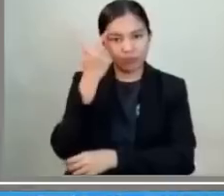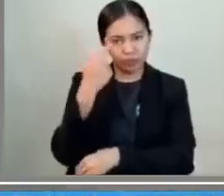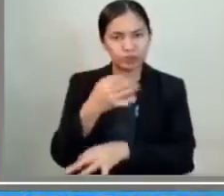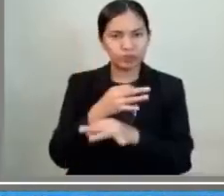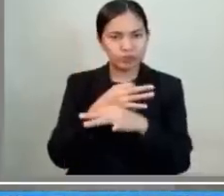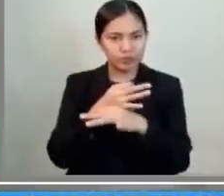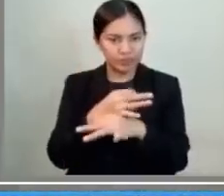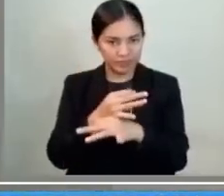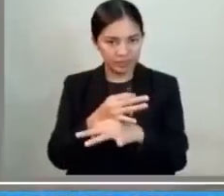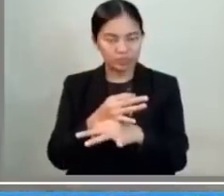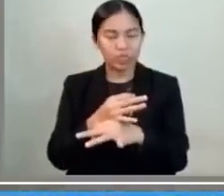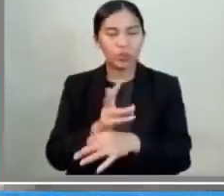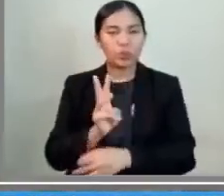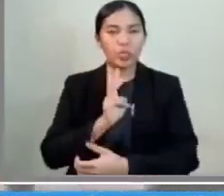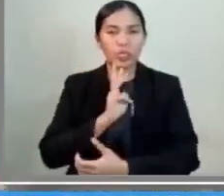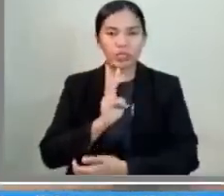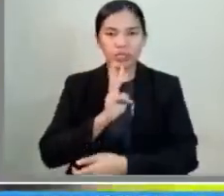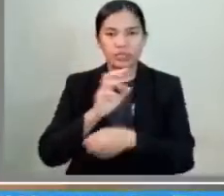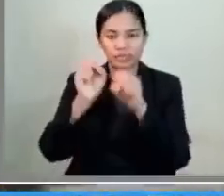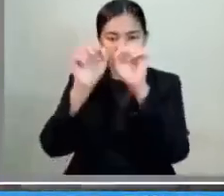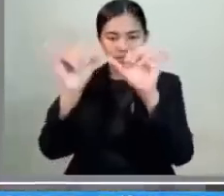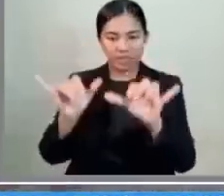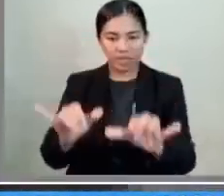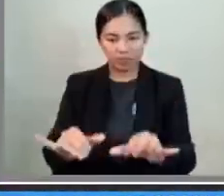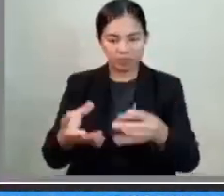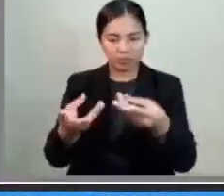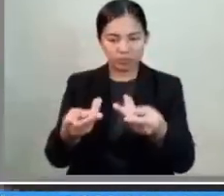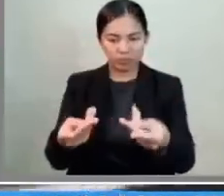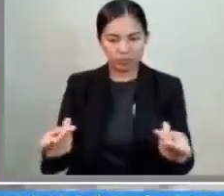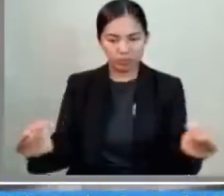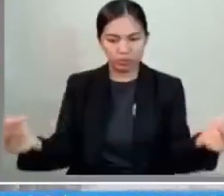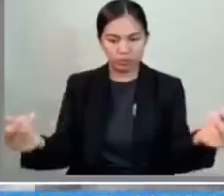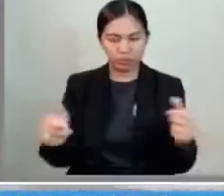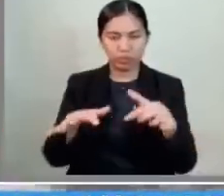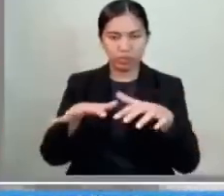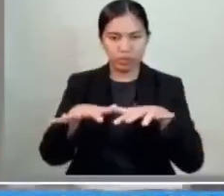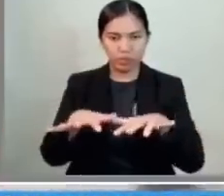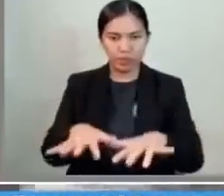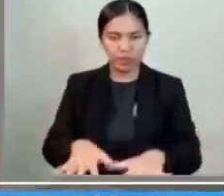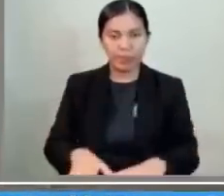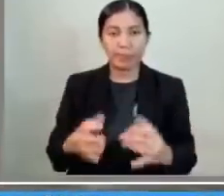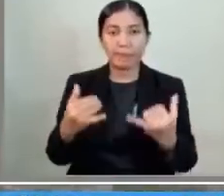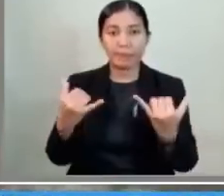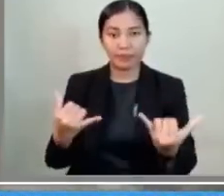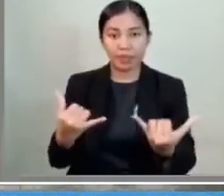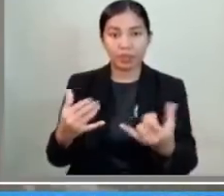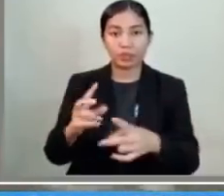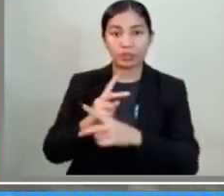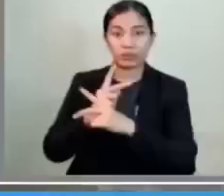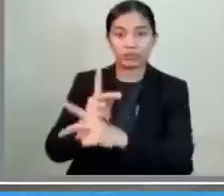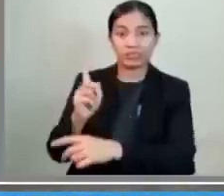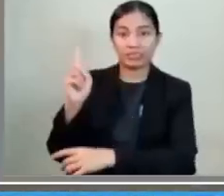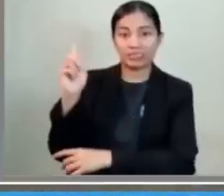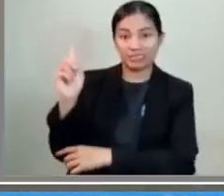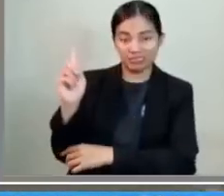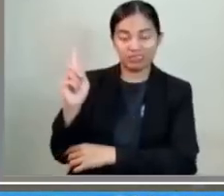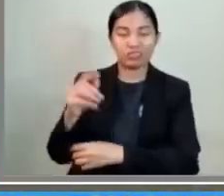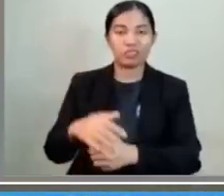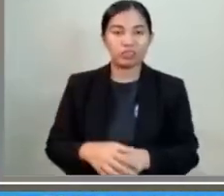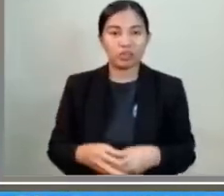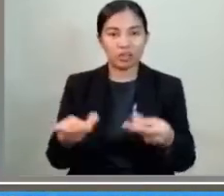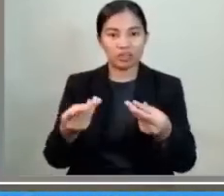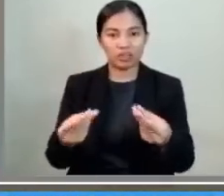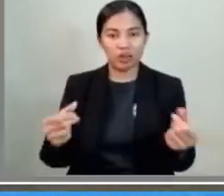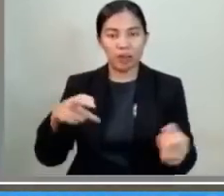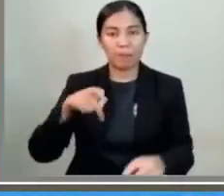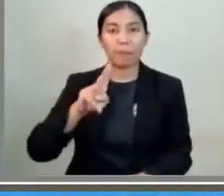at drainage system sa lugar. Sa ngayon, naglagay muna ng sandbag at water pump para mailabas yung tubig. Binomonitor din ng